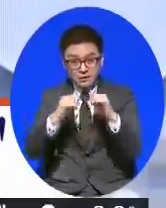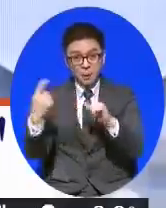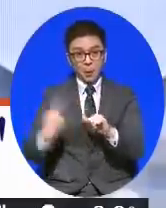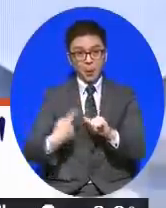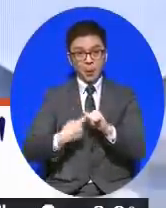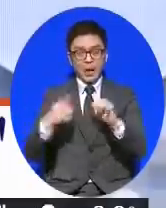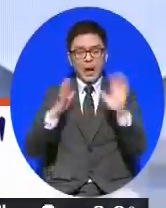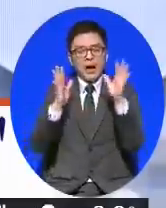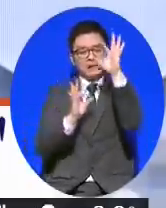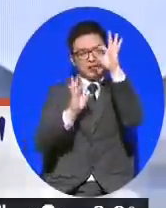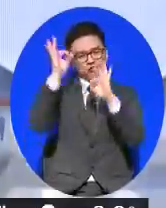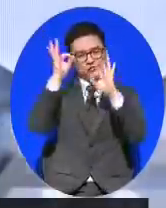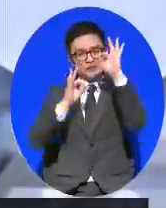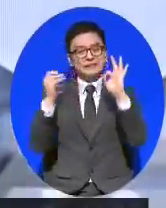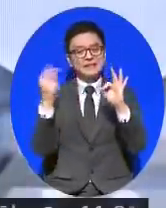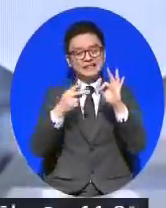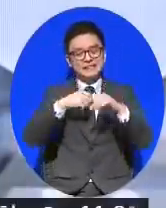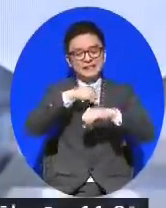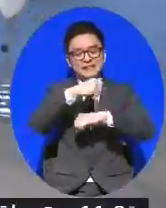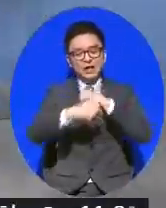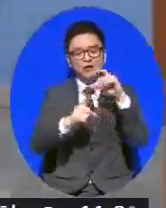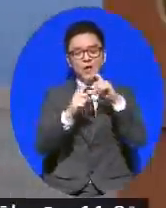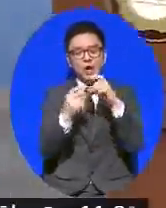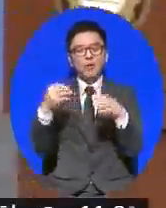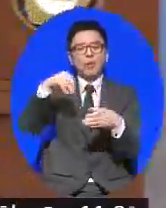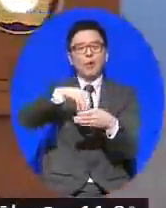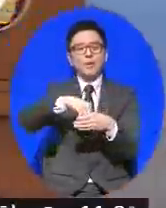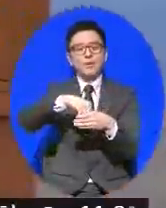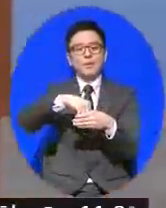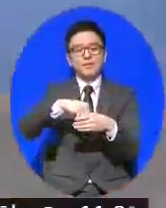넣었습니다. 윤동빈 기자입니다.